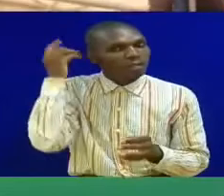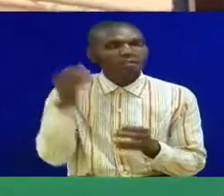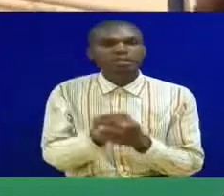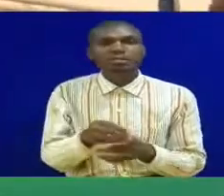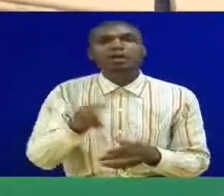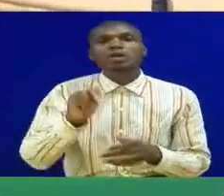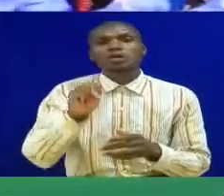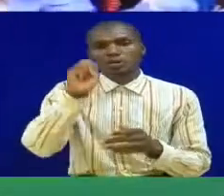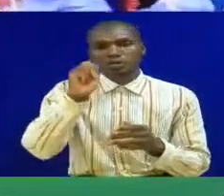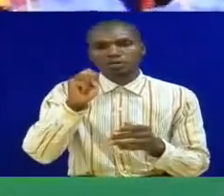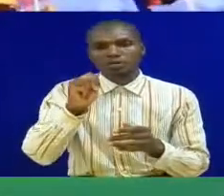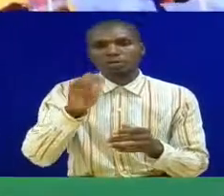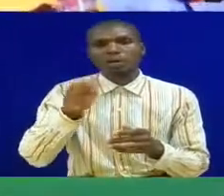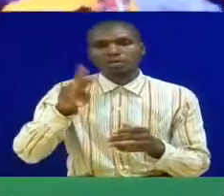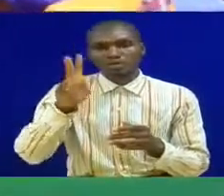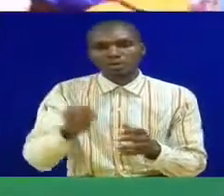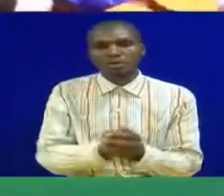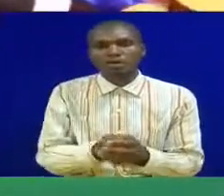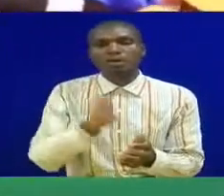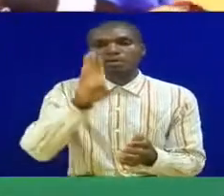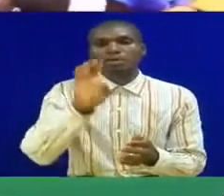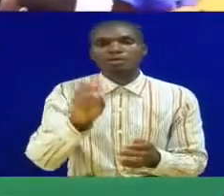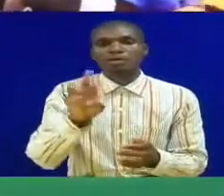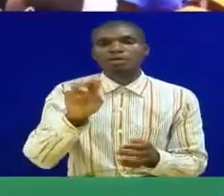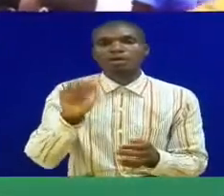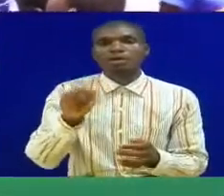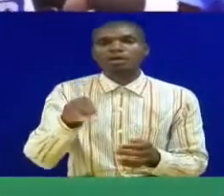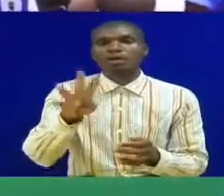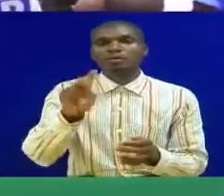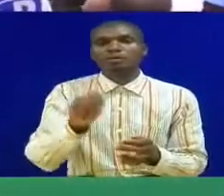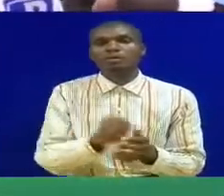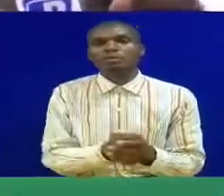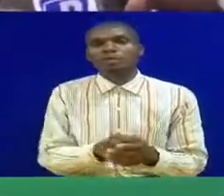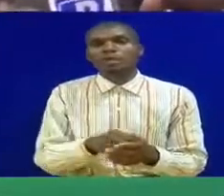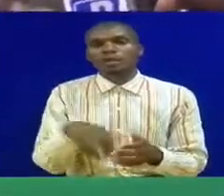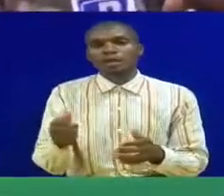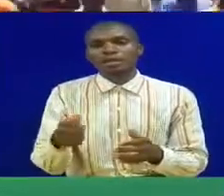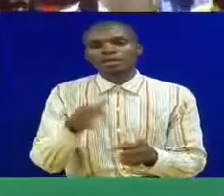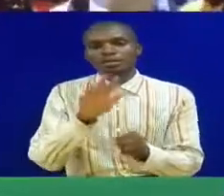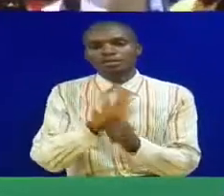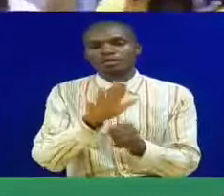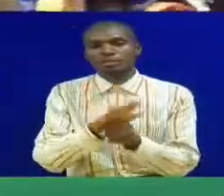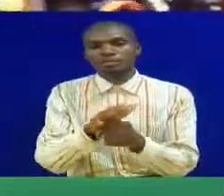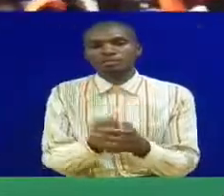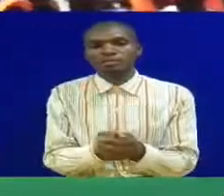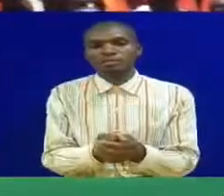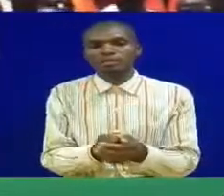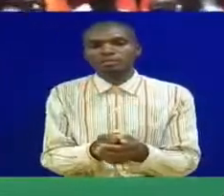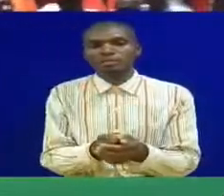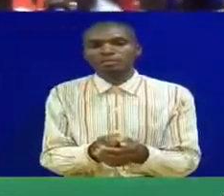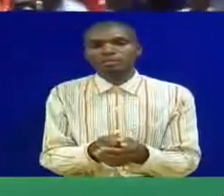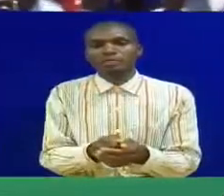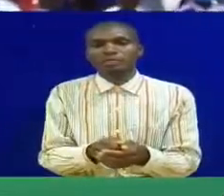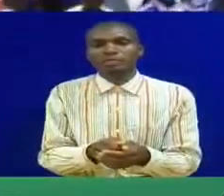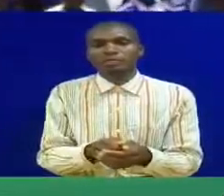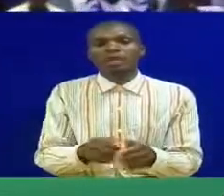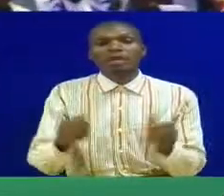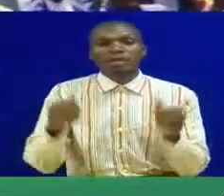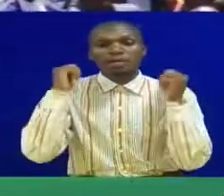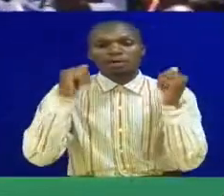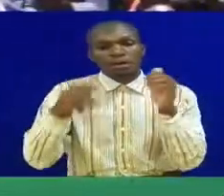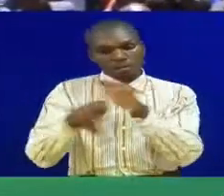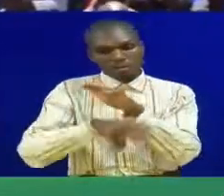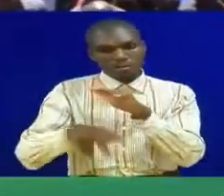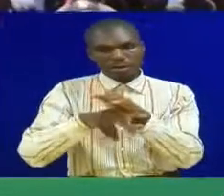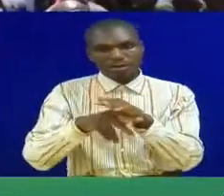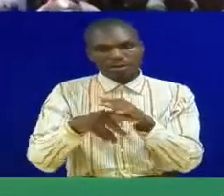Arati, omubunge Oborabu Ben Momanyi, na barai bande. Asege tiki ya Nyamira primary, na teba